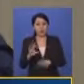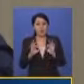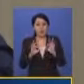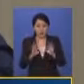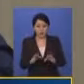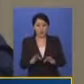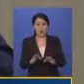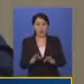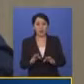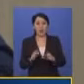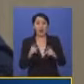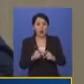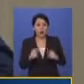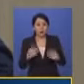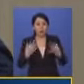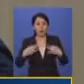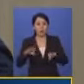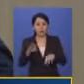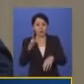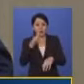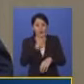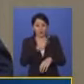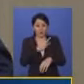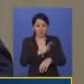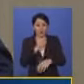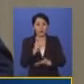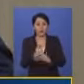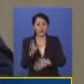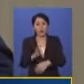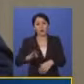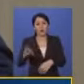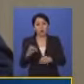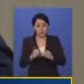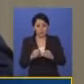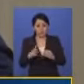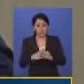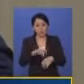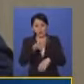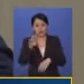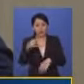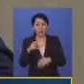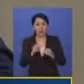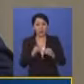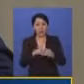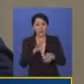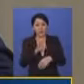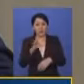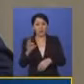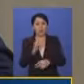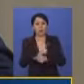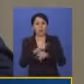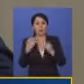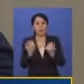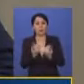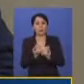толықтай келісемін. Адамдар бос уақыттарын пайдалы өткізулер тиіс. Облыста 14 желтоқсаннан сағат 12:00-ден бастап карантин